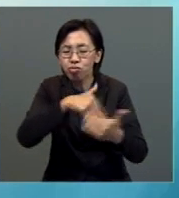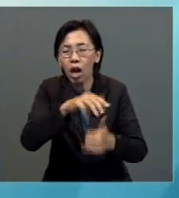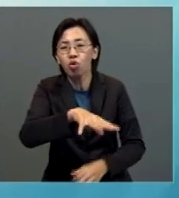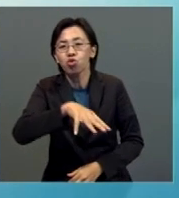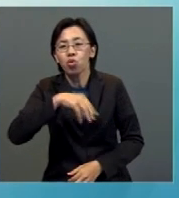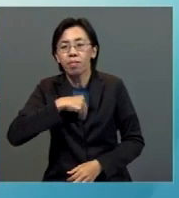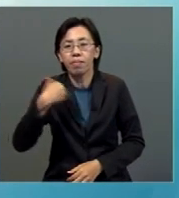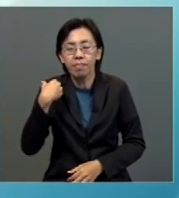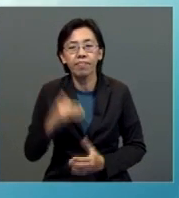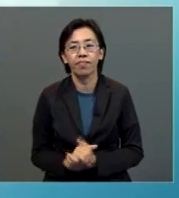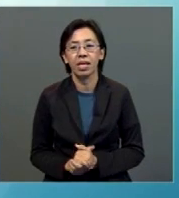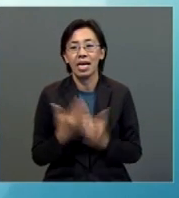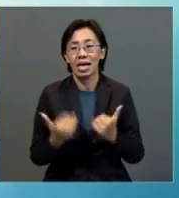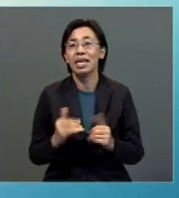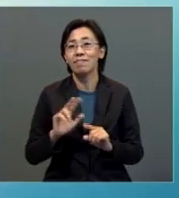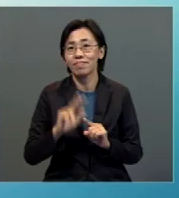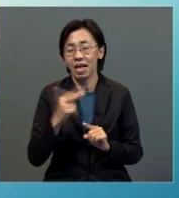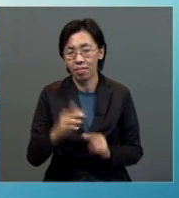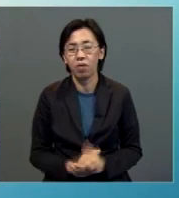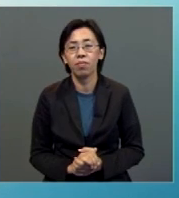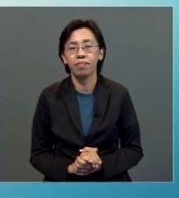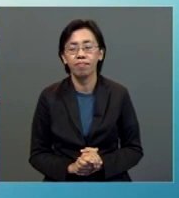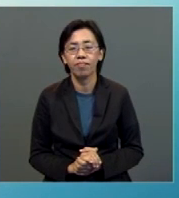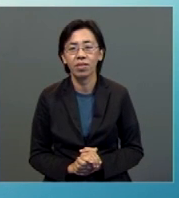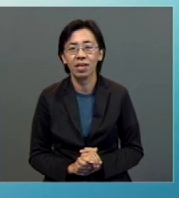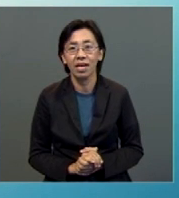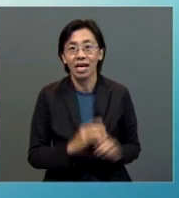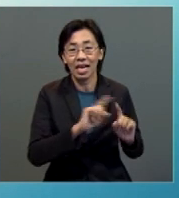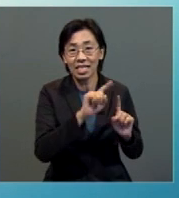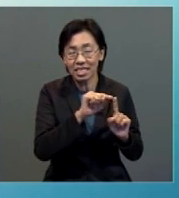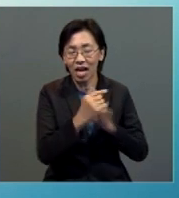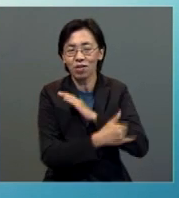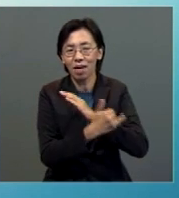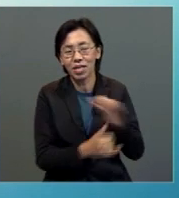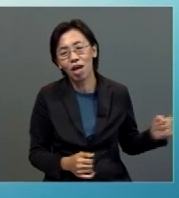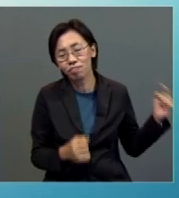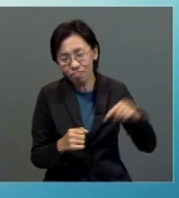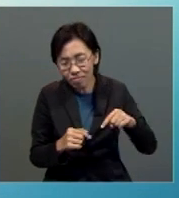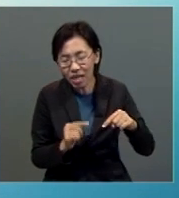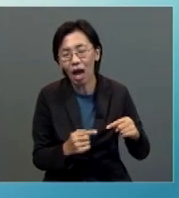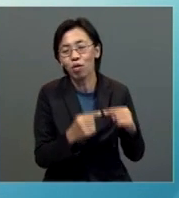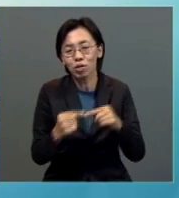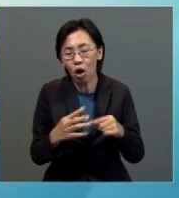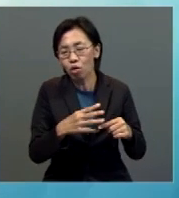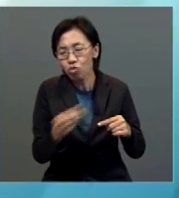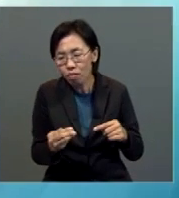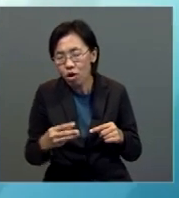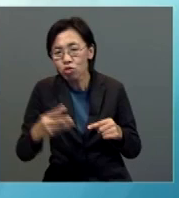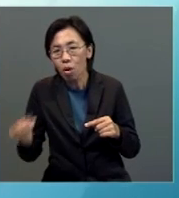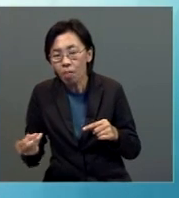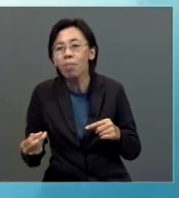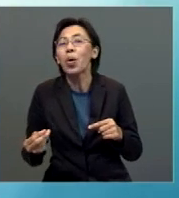กว่ารุ่นนี้เป็นรุ่นที่3แล้วนะครับก็คือติดจากรุ่นแรกที่กลับมาจากต่างประเทศแล้วก็ต่อกันมาตรงนี้นะ